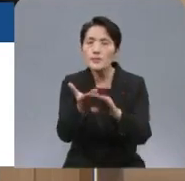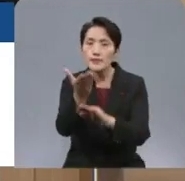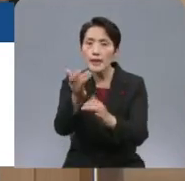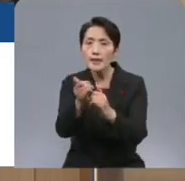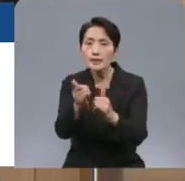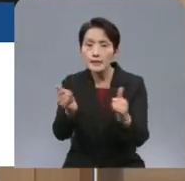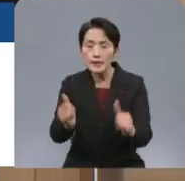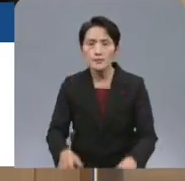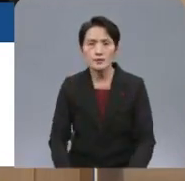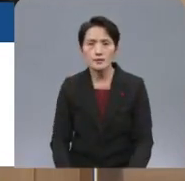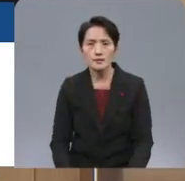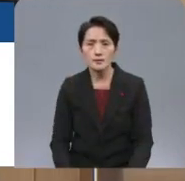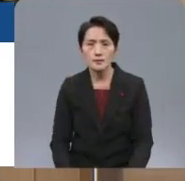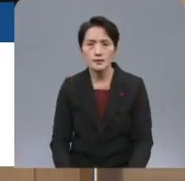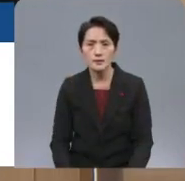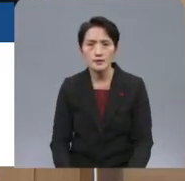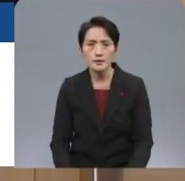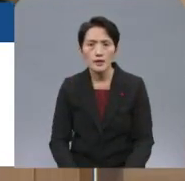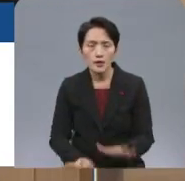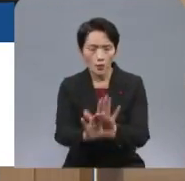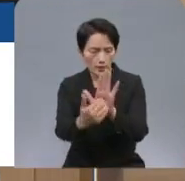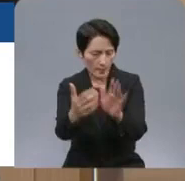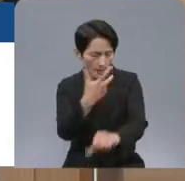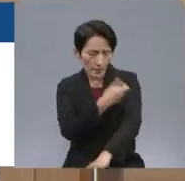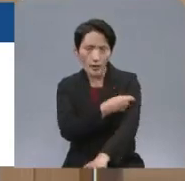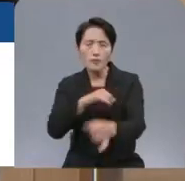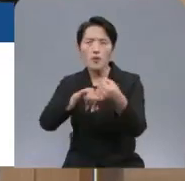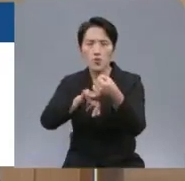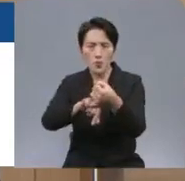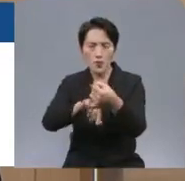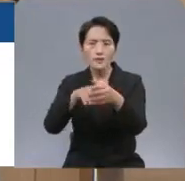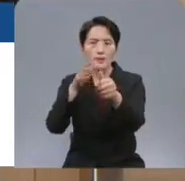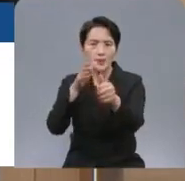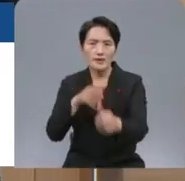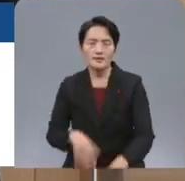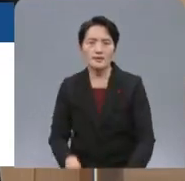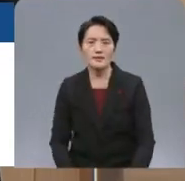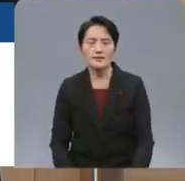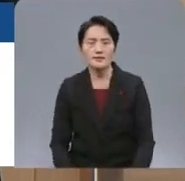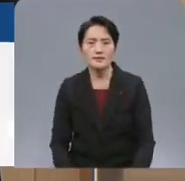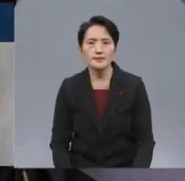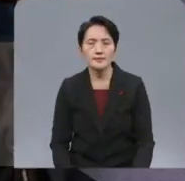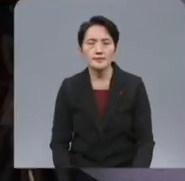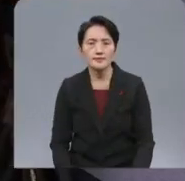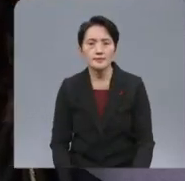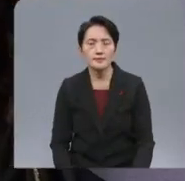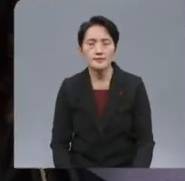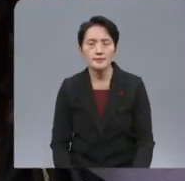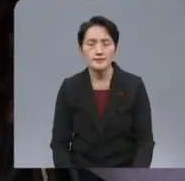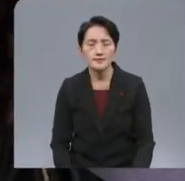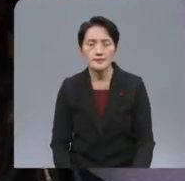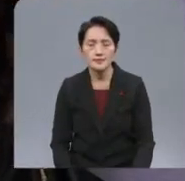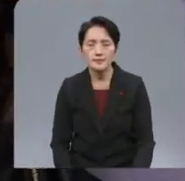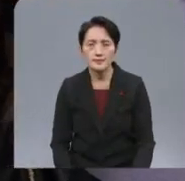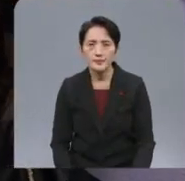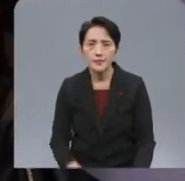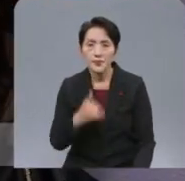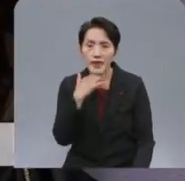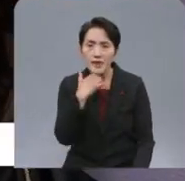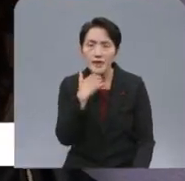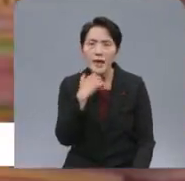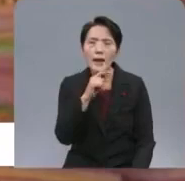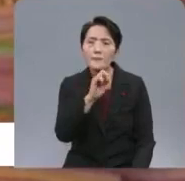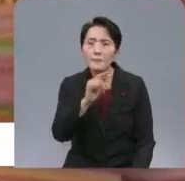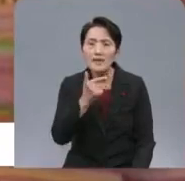визы и дипломатом его служащим а также въезжающим в Республику Корея с деловыми и гуманитарными целями выдаются